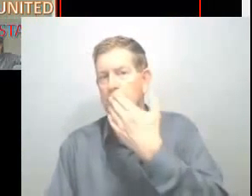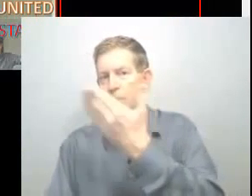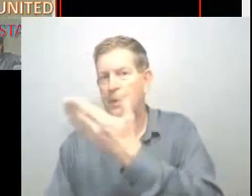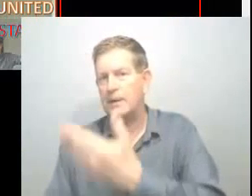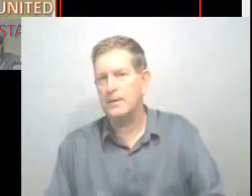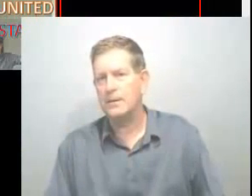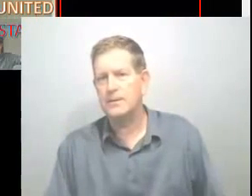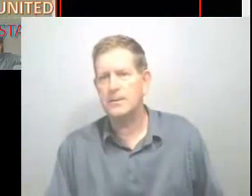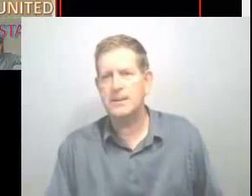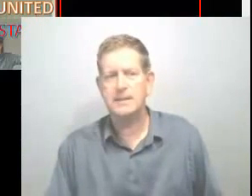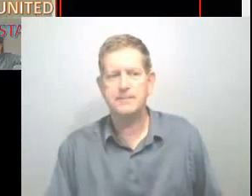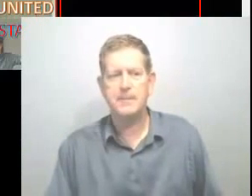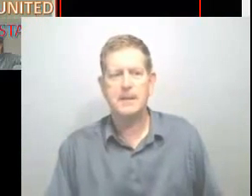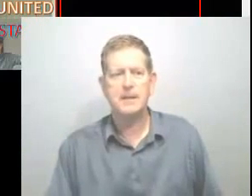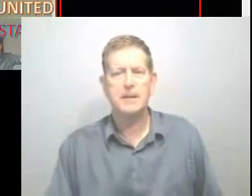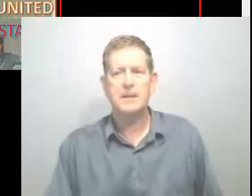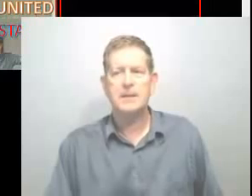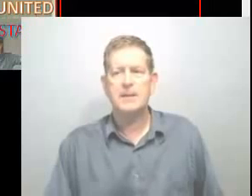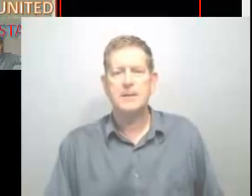moi je parle. Ok.